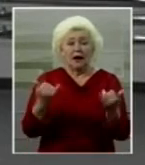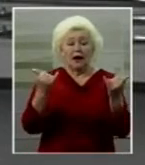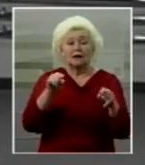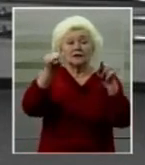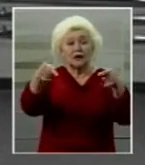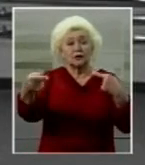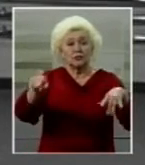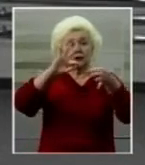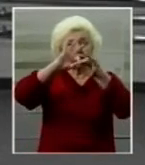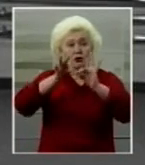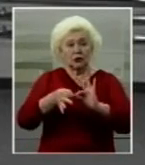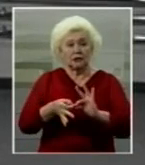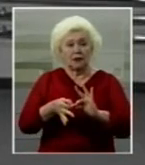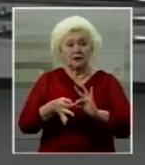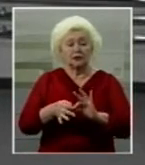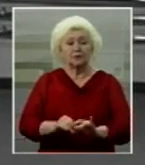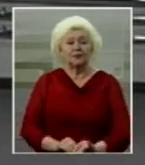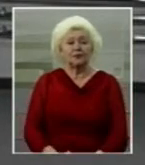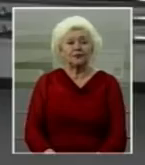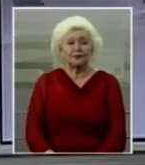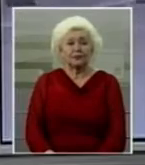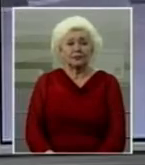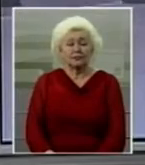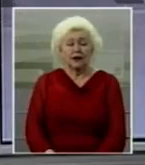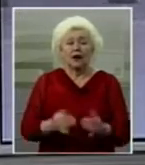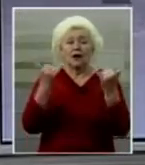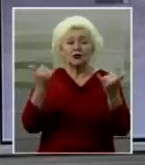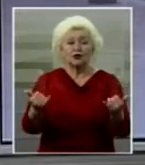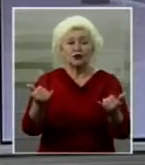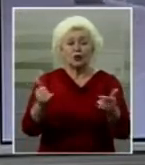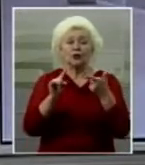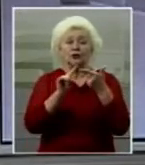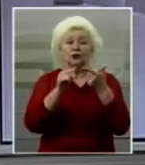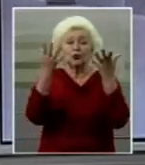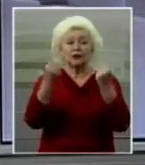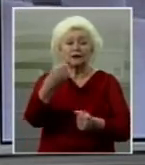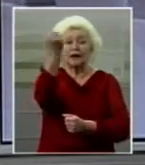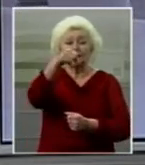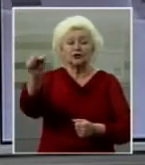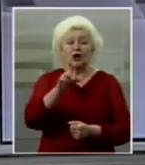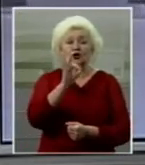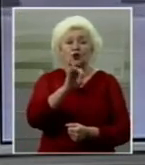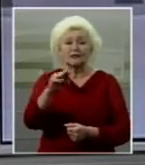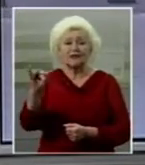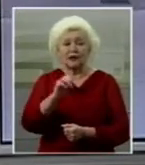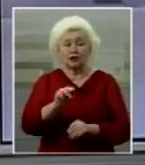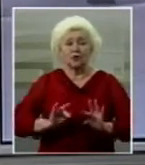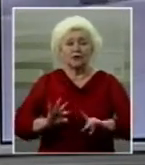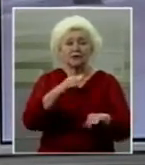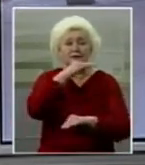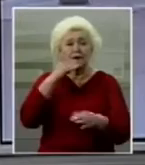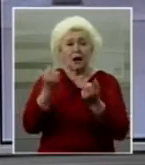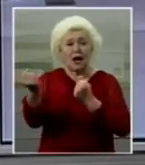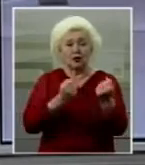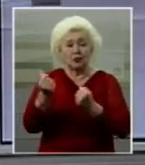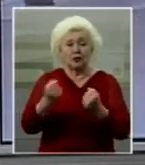Зараз про це та інше більш детальніше. Сьогодні другий день чемпіонату з кросфіту функціонального багатоборства